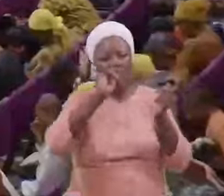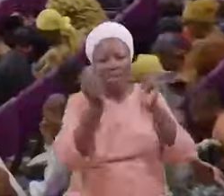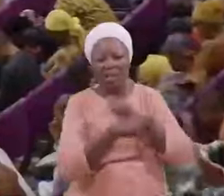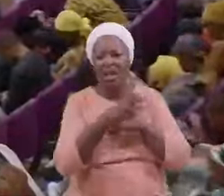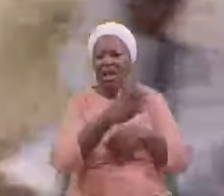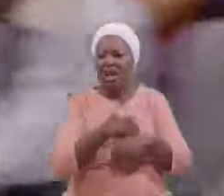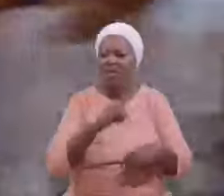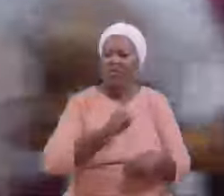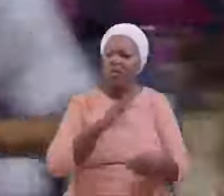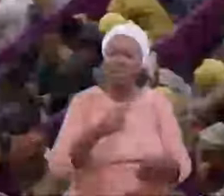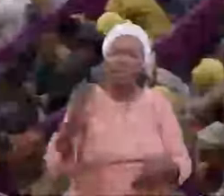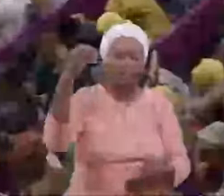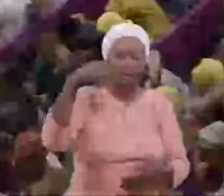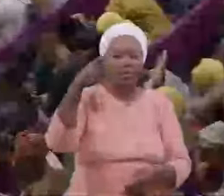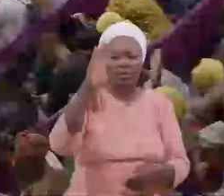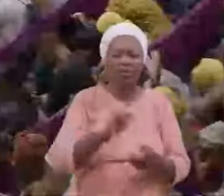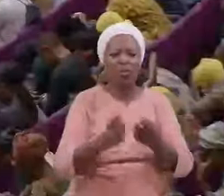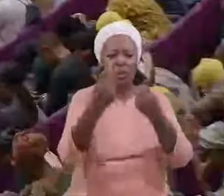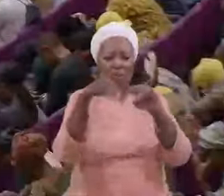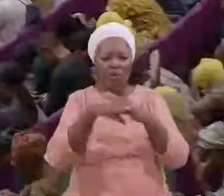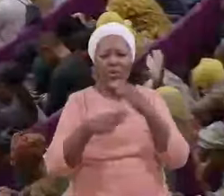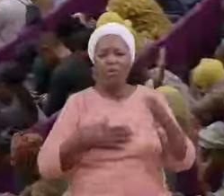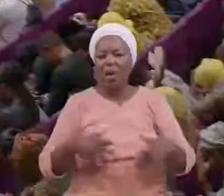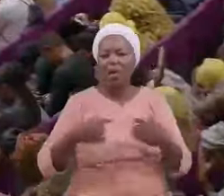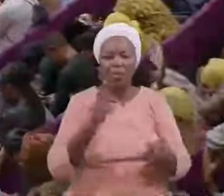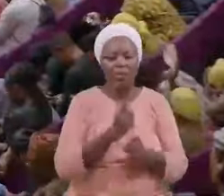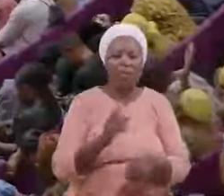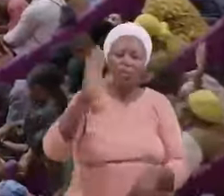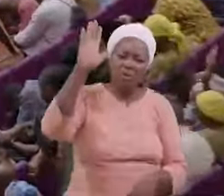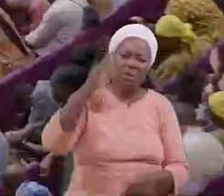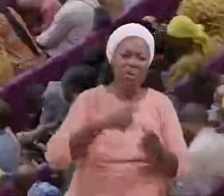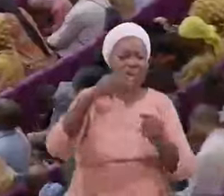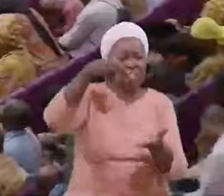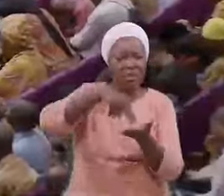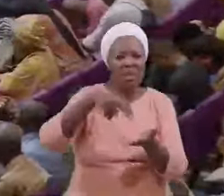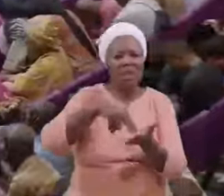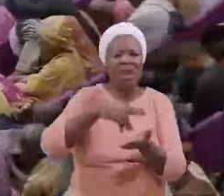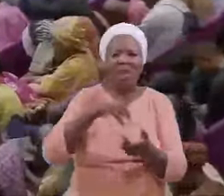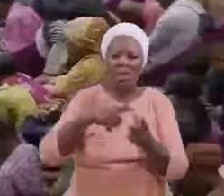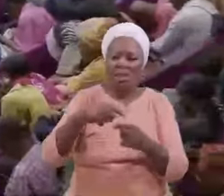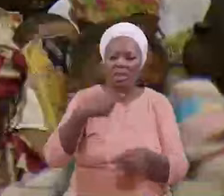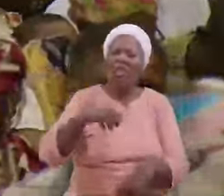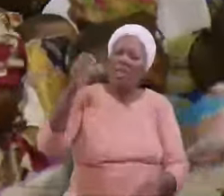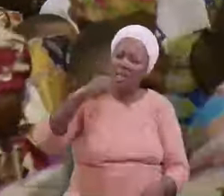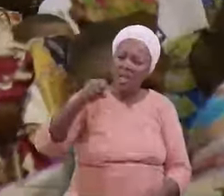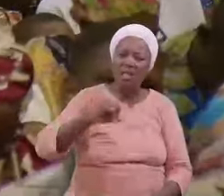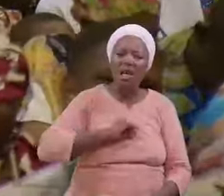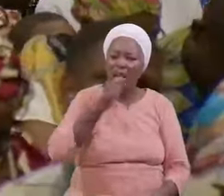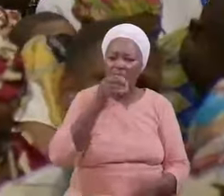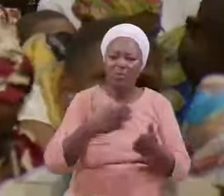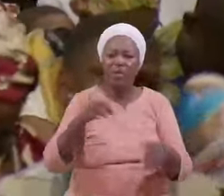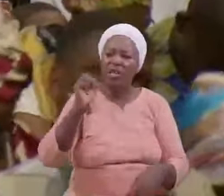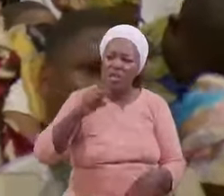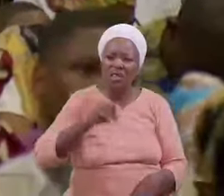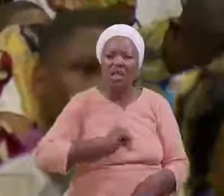Dieu dans ma vie. Levez la main là et tenez-vous debout, disant, Seigneur, je suis ici. Et